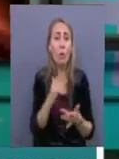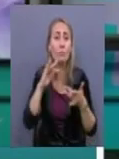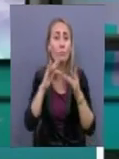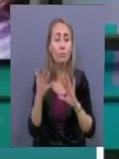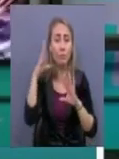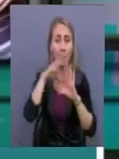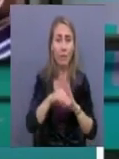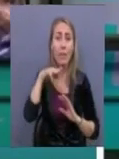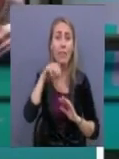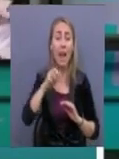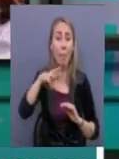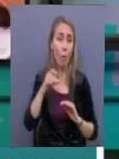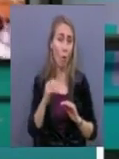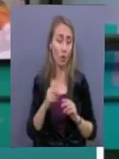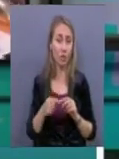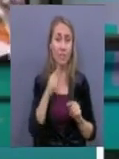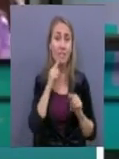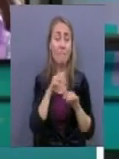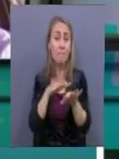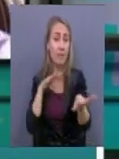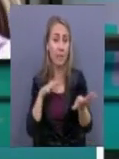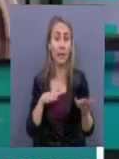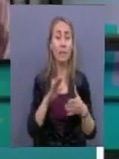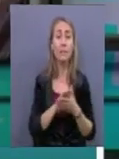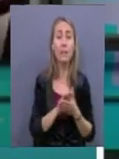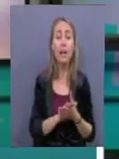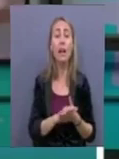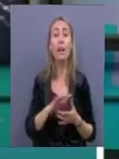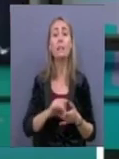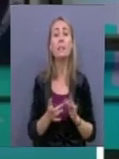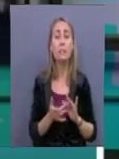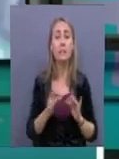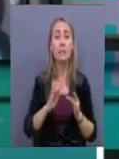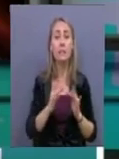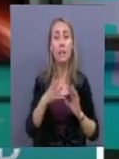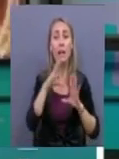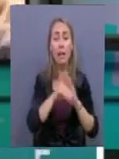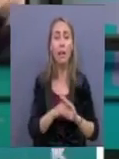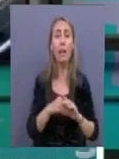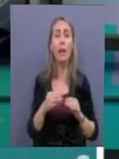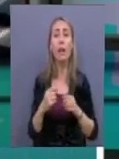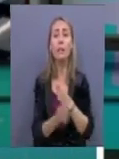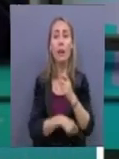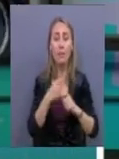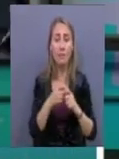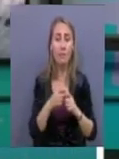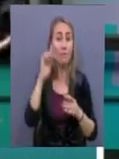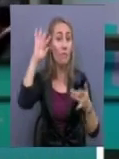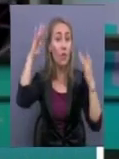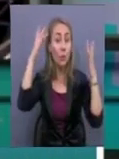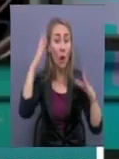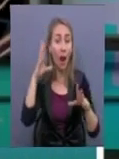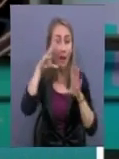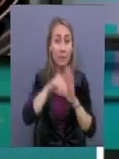тоқталды. Спикерлер виртуалды қойма модулін пайдалана отырып, импортталатын тауарлардың электронды декларациясын енгізудің тиімді шарттарымен